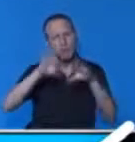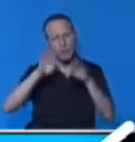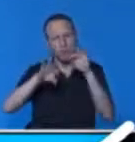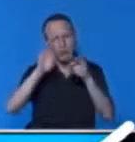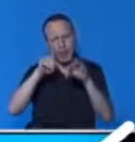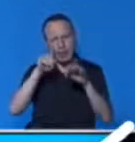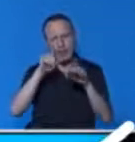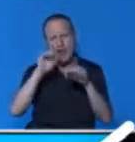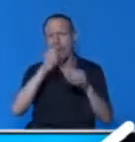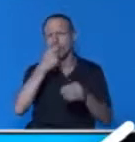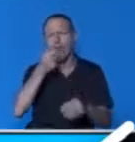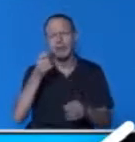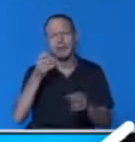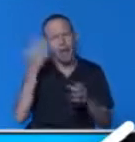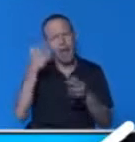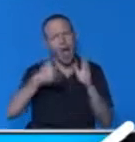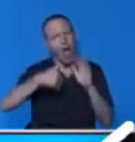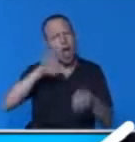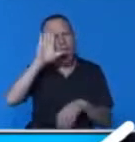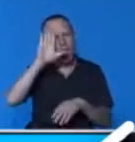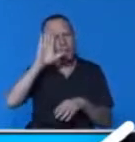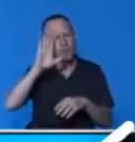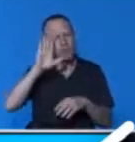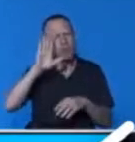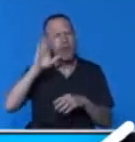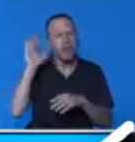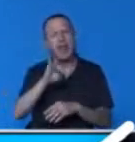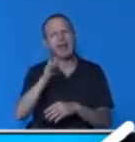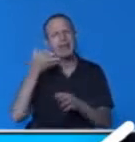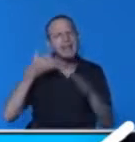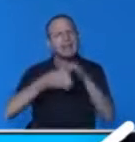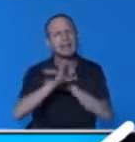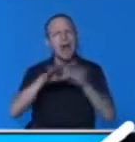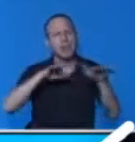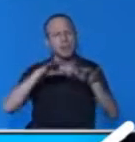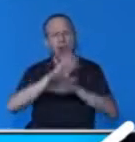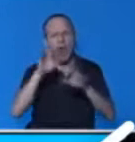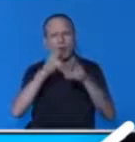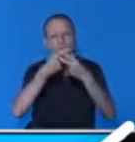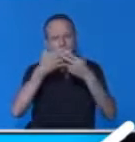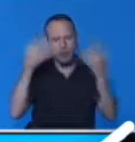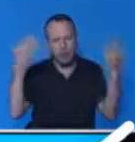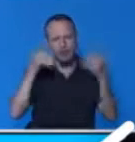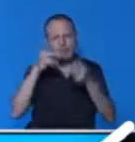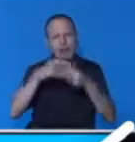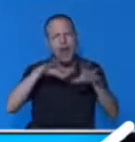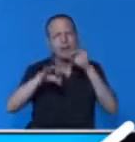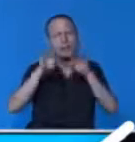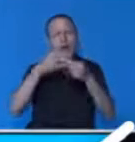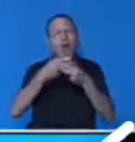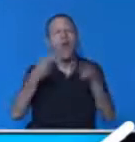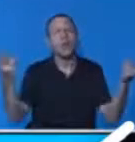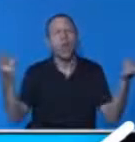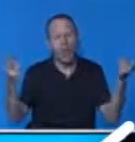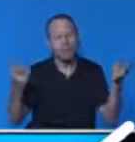הצבעה חשאית, היה רוב מוחלט נגד כניסה לממשלה, ורק כשהתברר שזאת הצבעה גלויה, אז